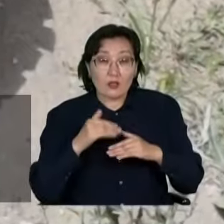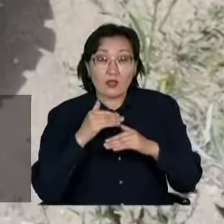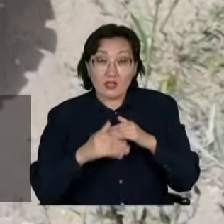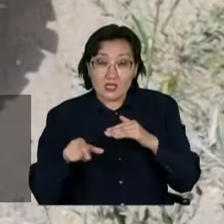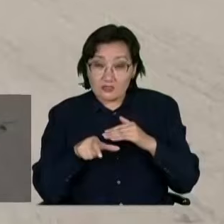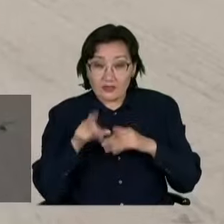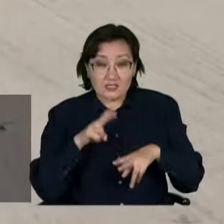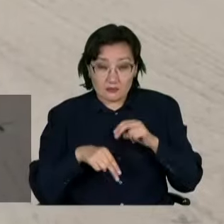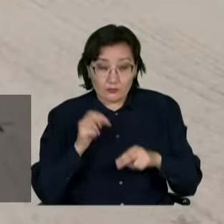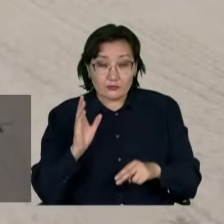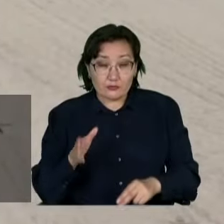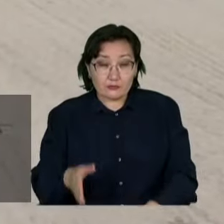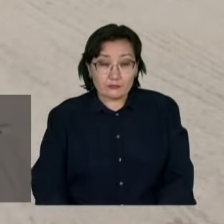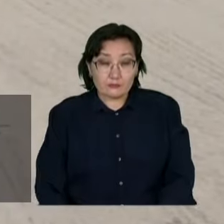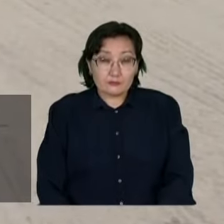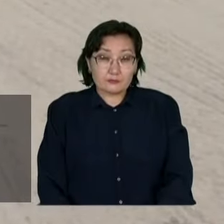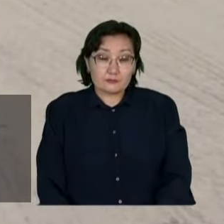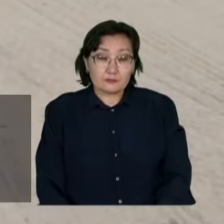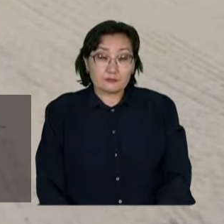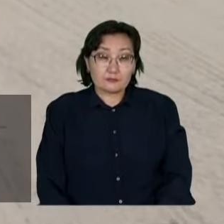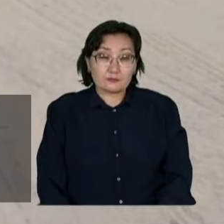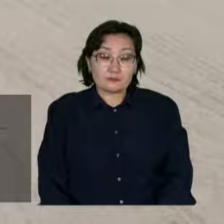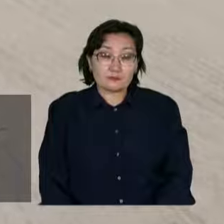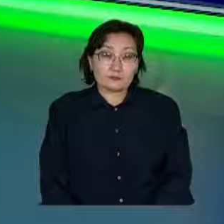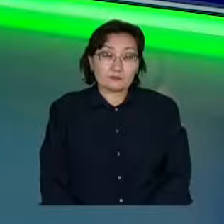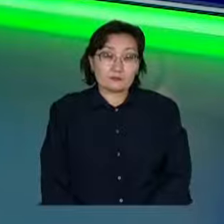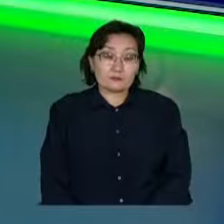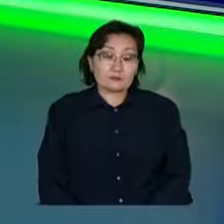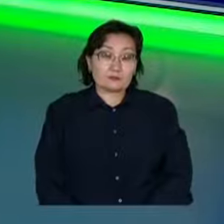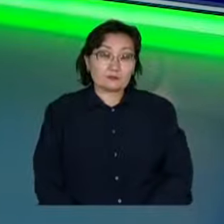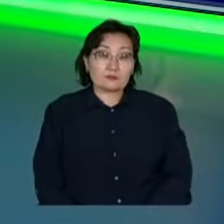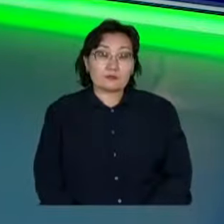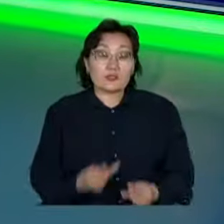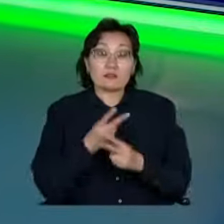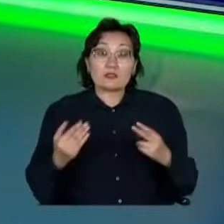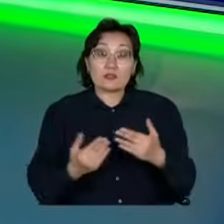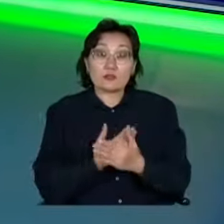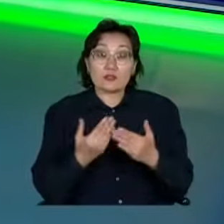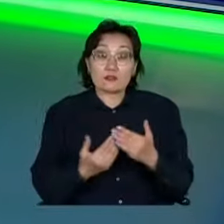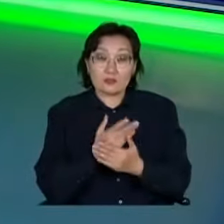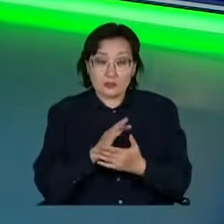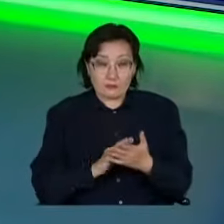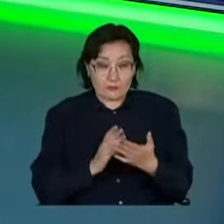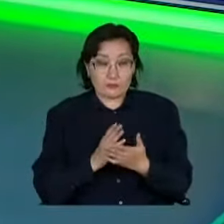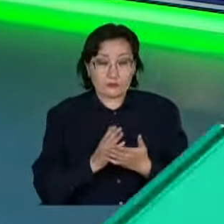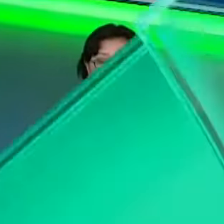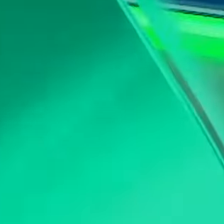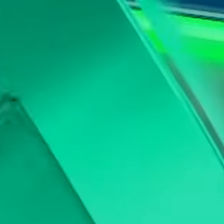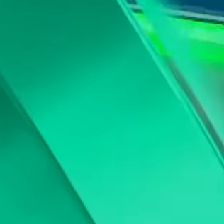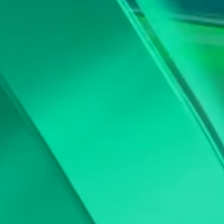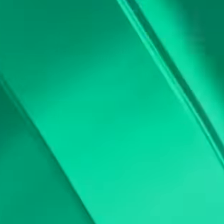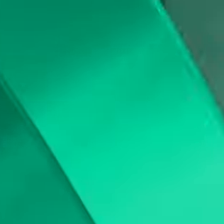асфальтируют. Елисея Томашевская, телеканал «Алматы». Вы смотрите новости, далее в выпуске.